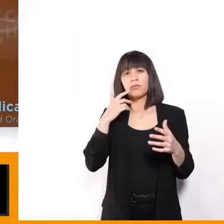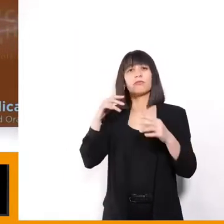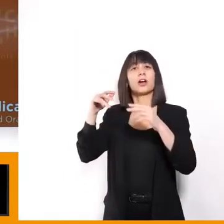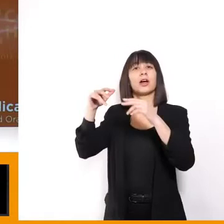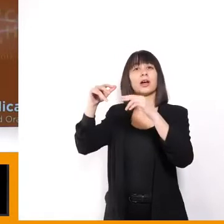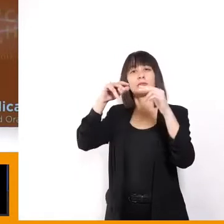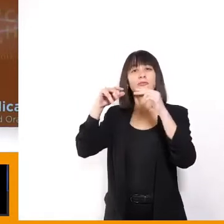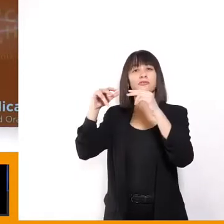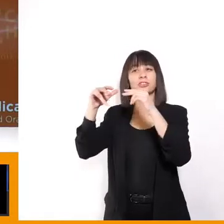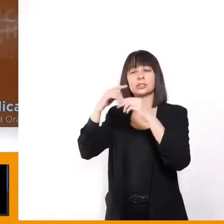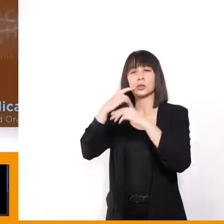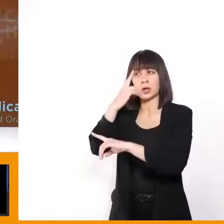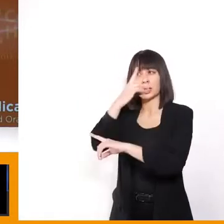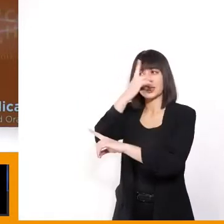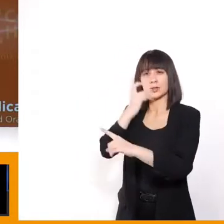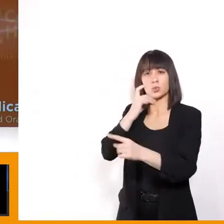AESH,